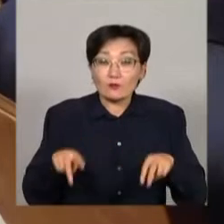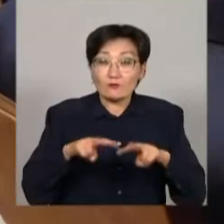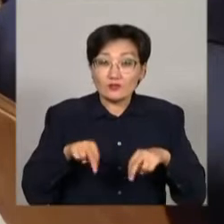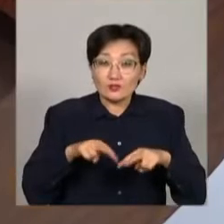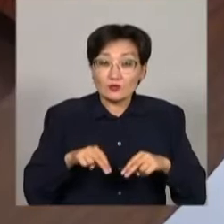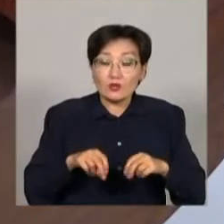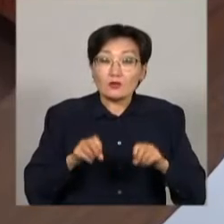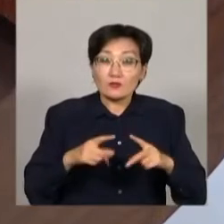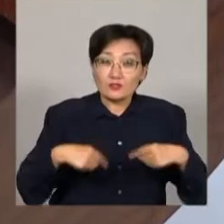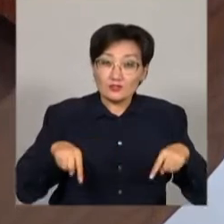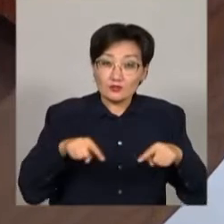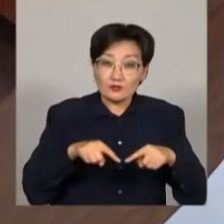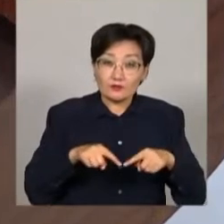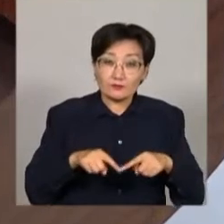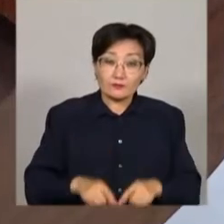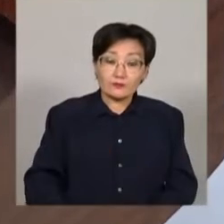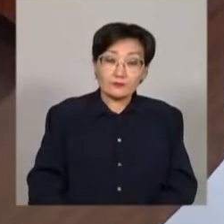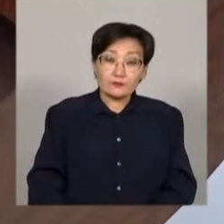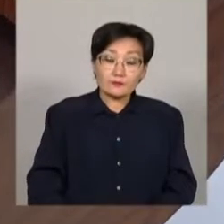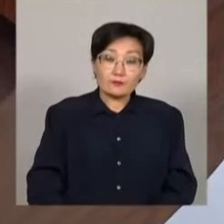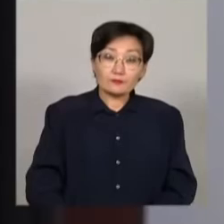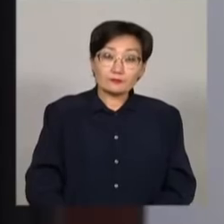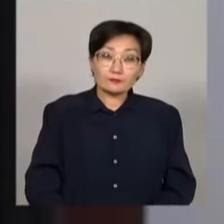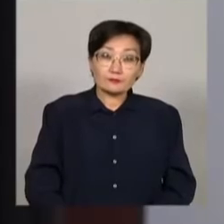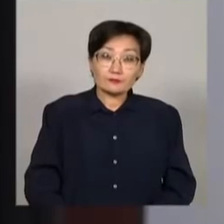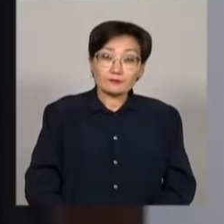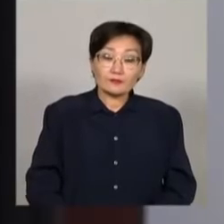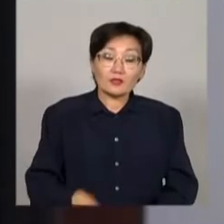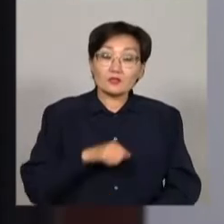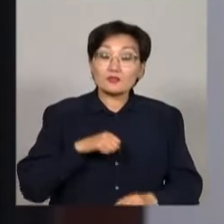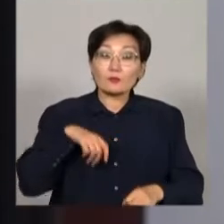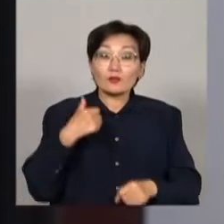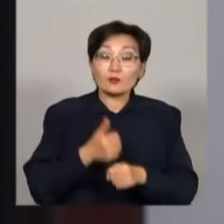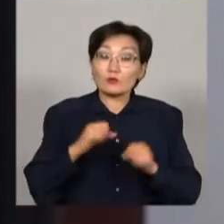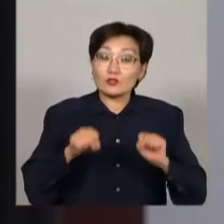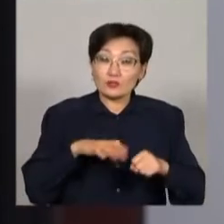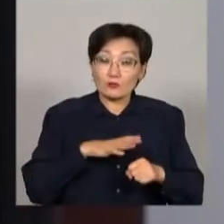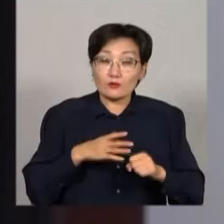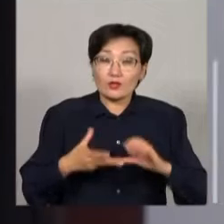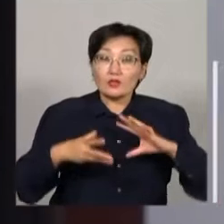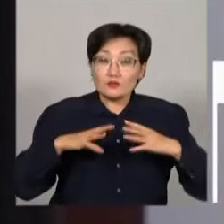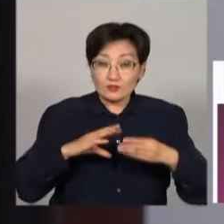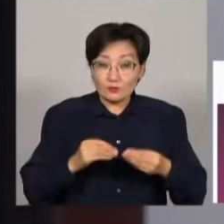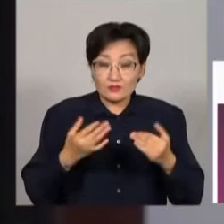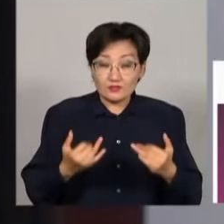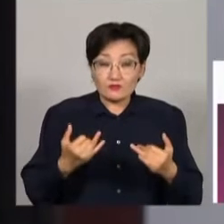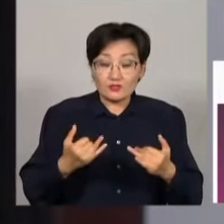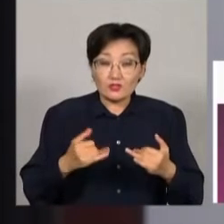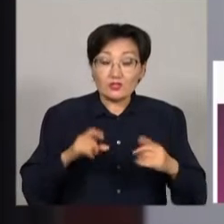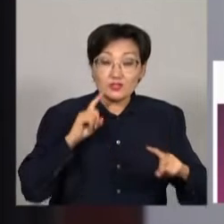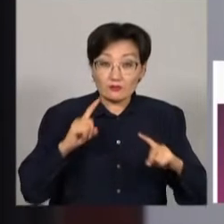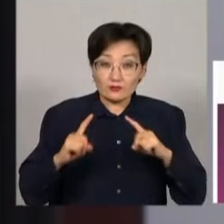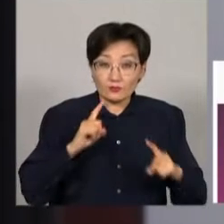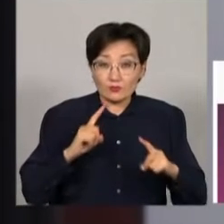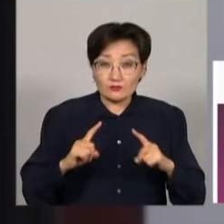рассмотрение уполномоченным лицам. Самое главное, может быть, результирующее вот сегодняшнего заседания